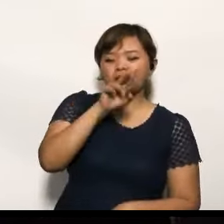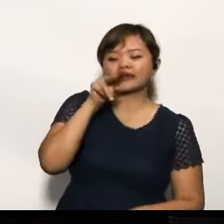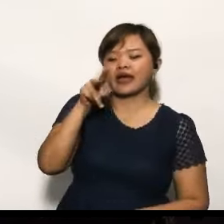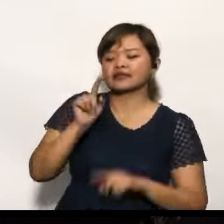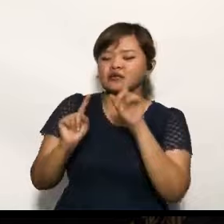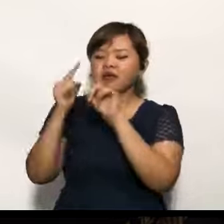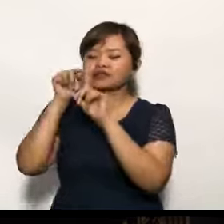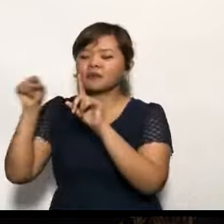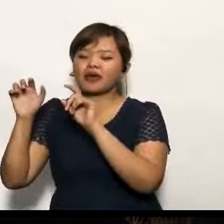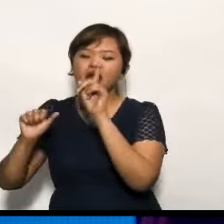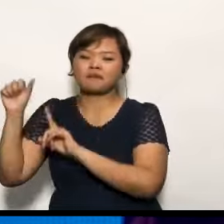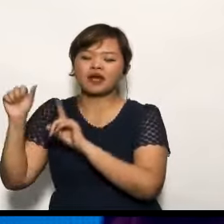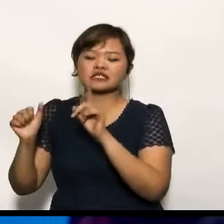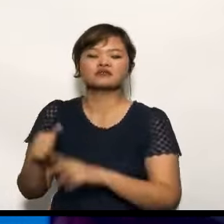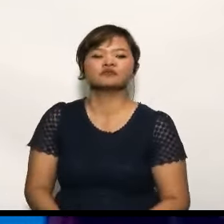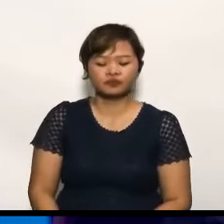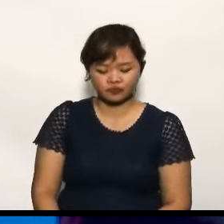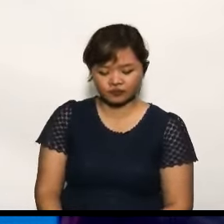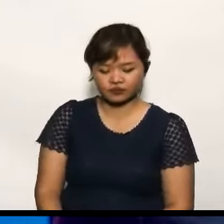4 ayat 11 sampai 16.